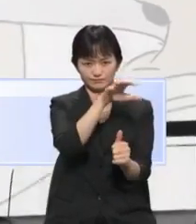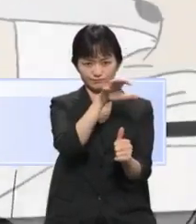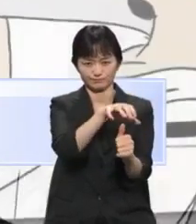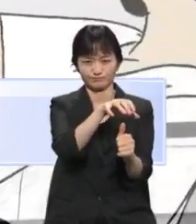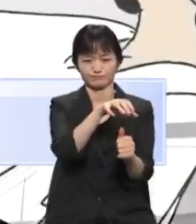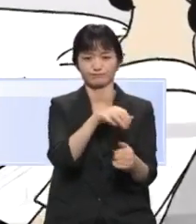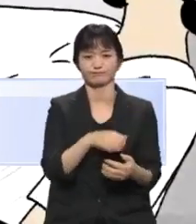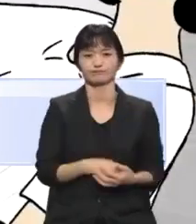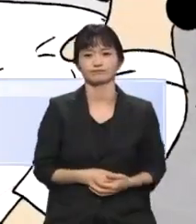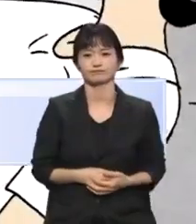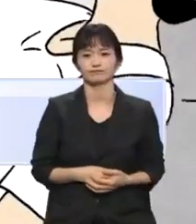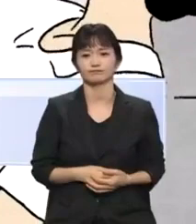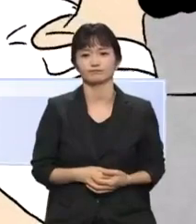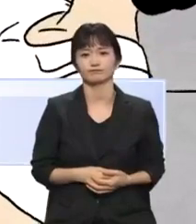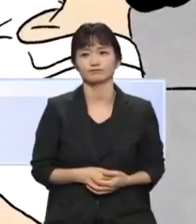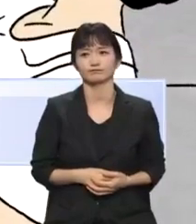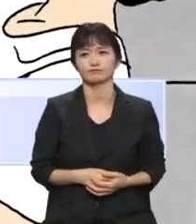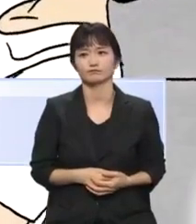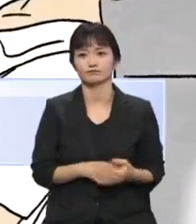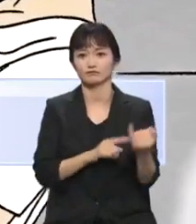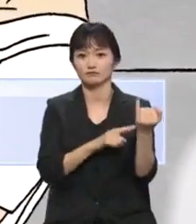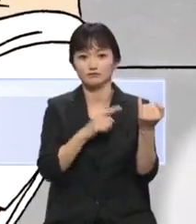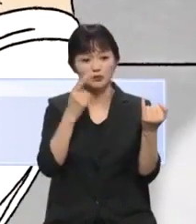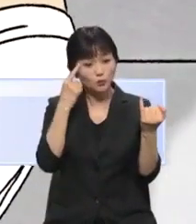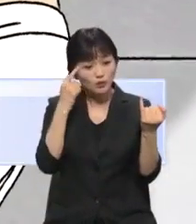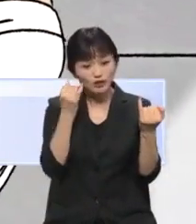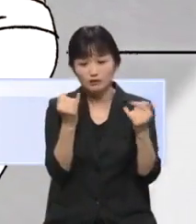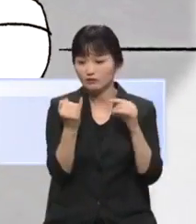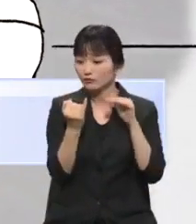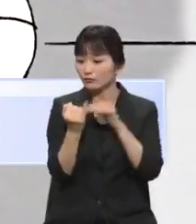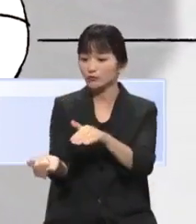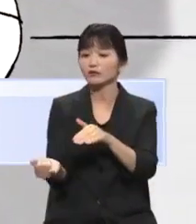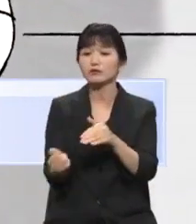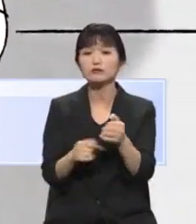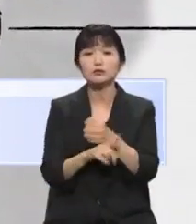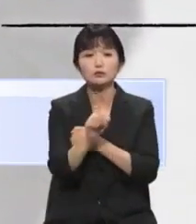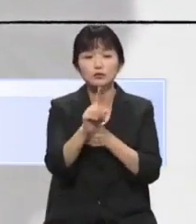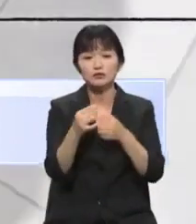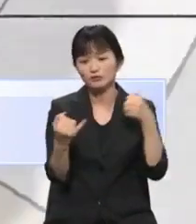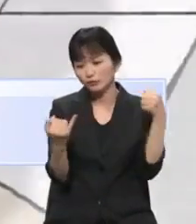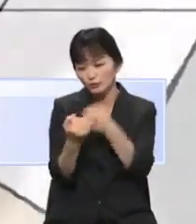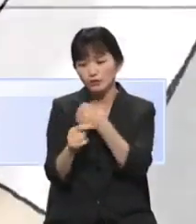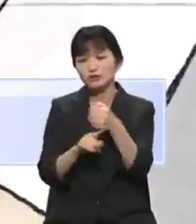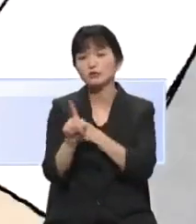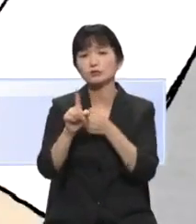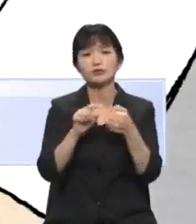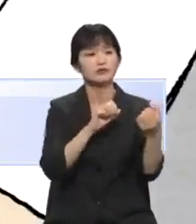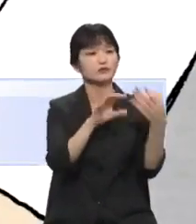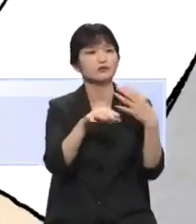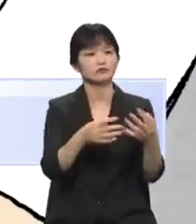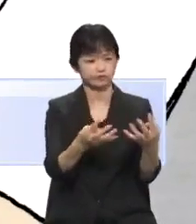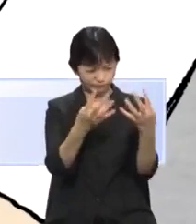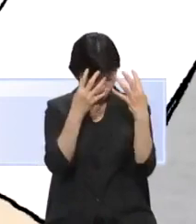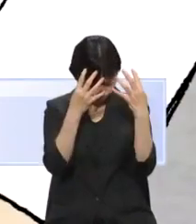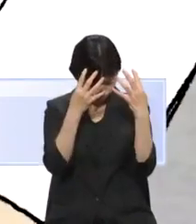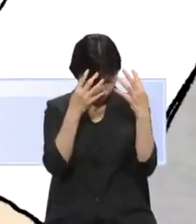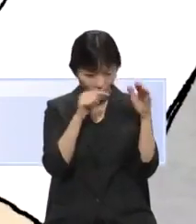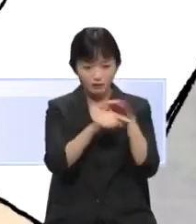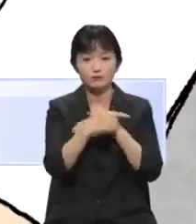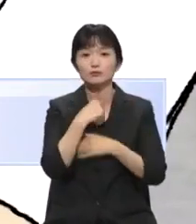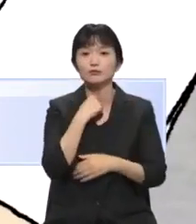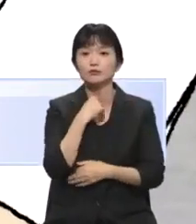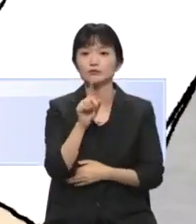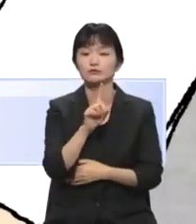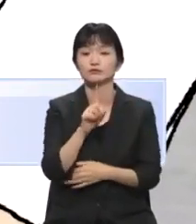됐습니다 eac가 왜 그랬냐고 했더니 교도소라도 가고 싶어서 그랬다고 해요 이게 무슨 얘기예요